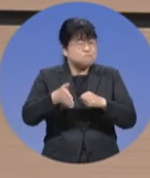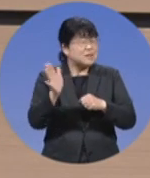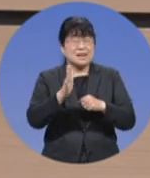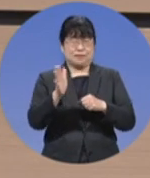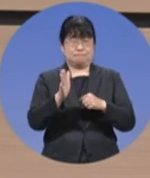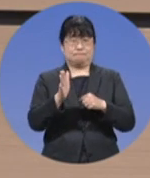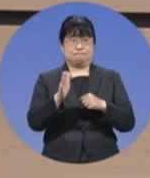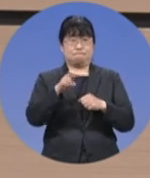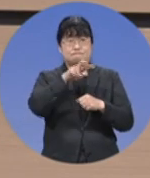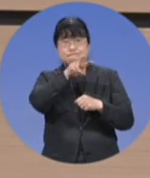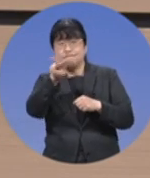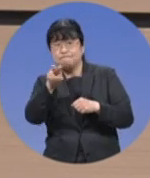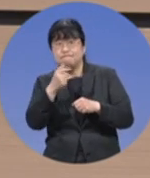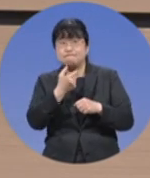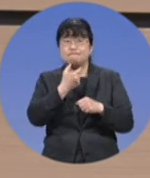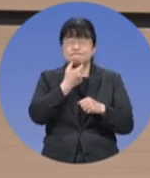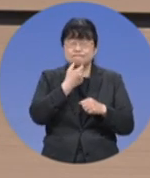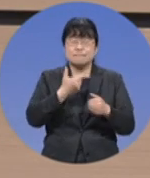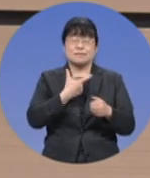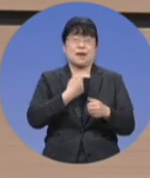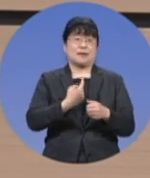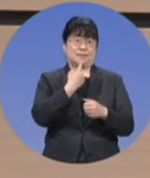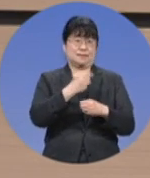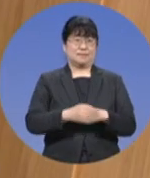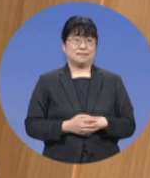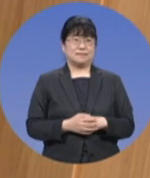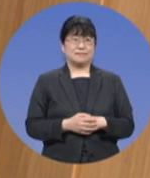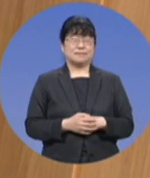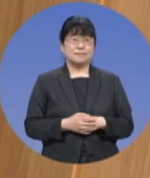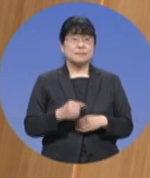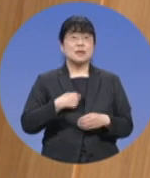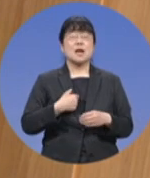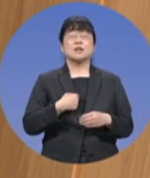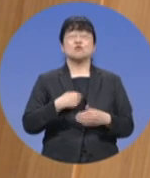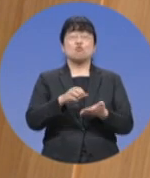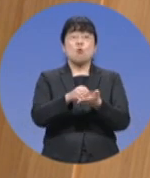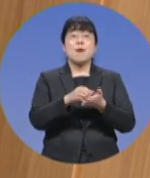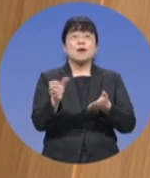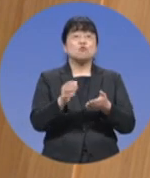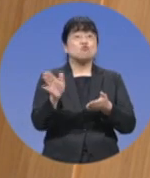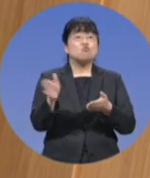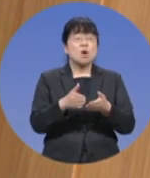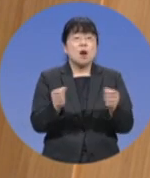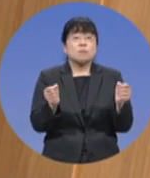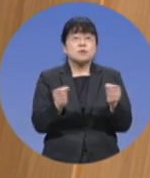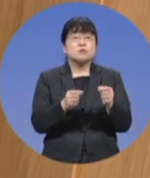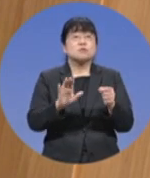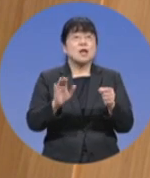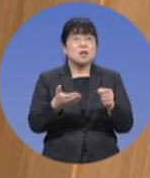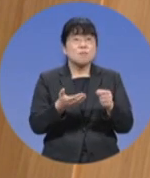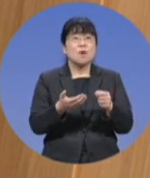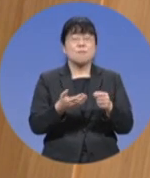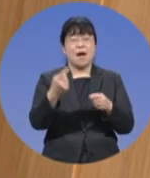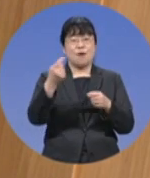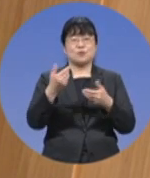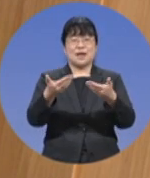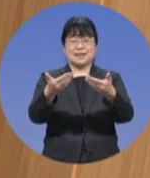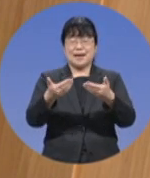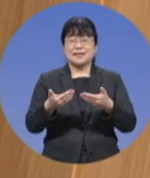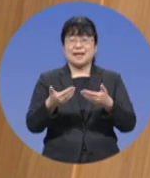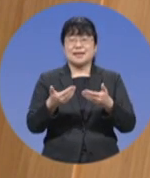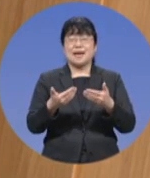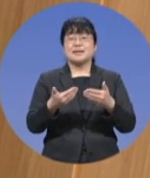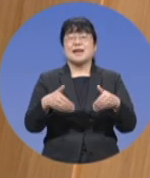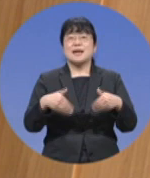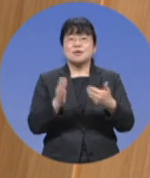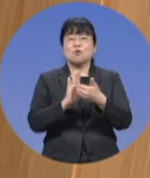ず周囲の状況に気を配りたいと思います。 私は免許を取ってから間もないですが、教えていただいた交